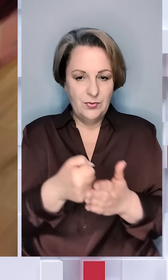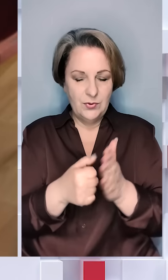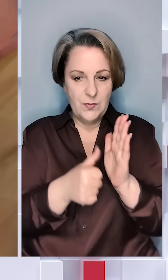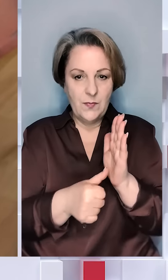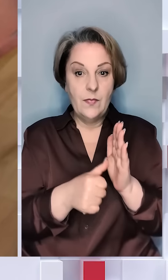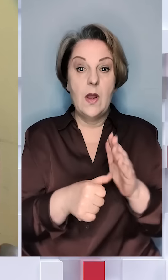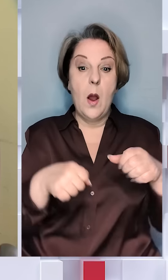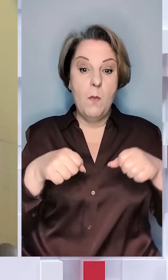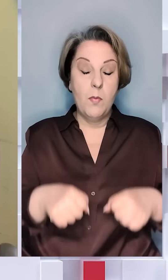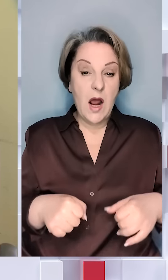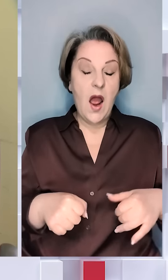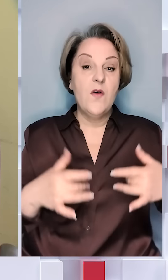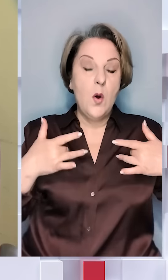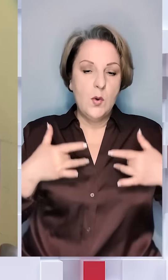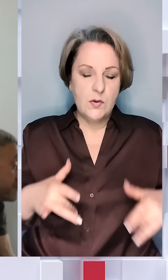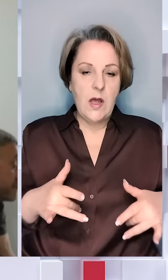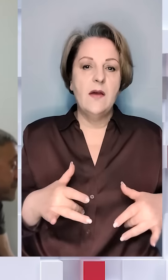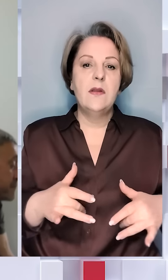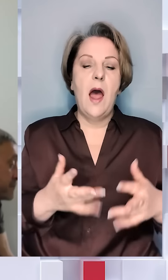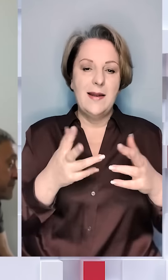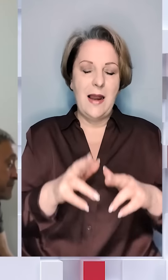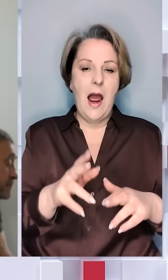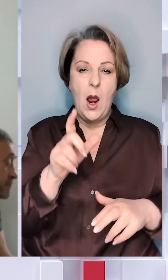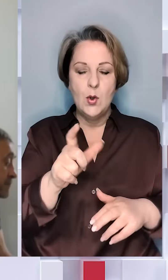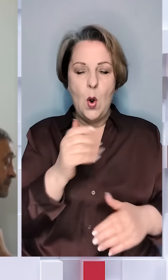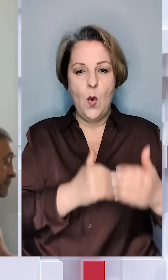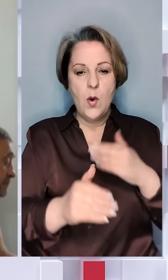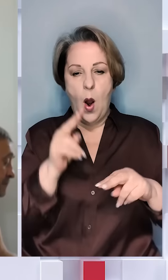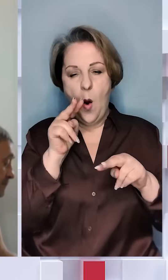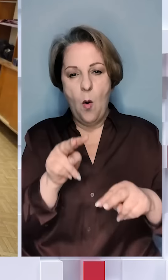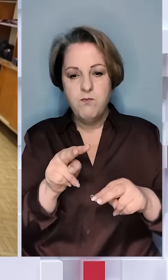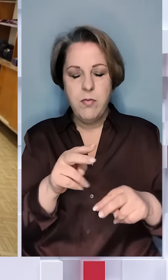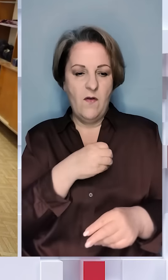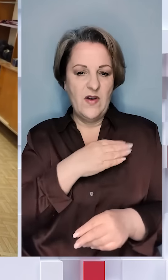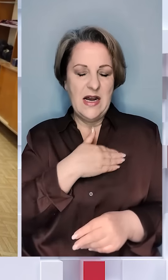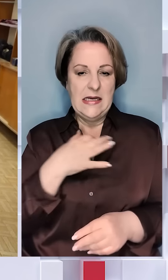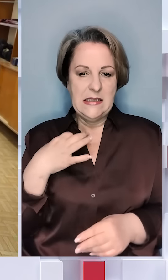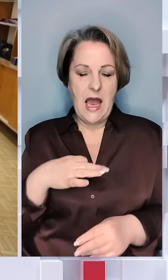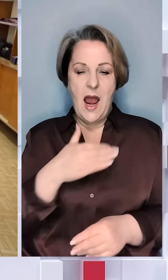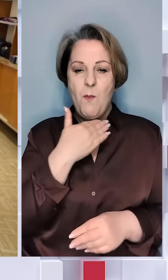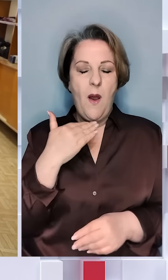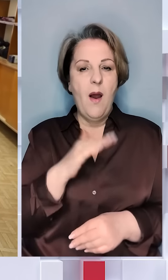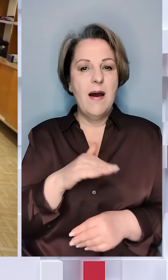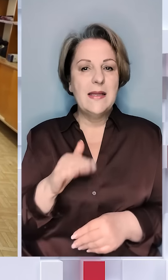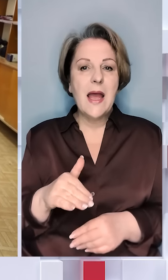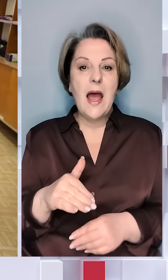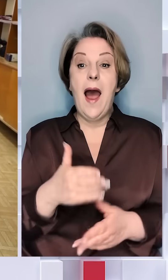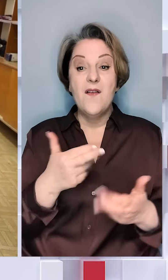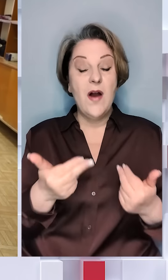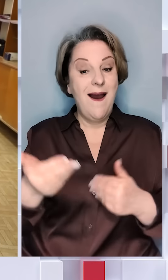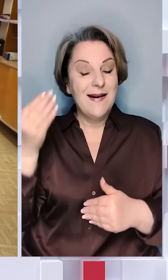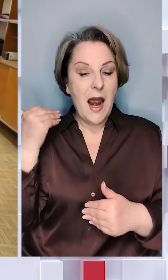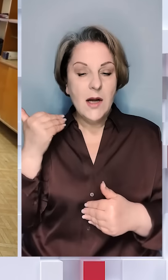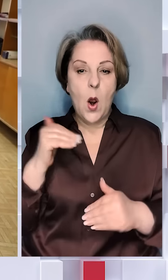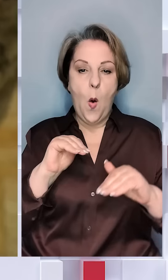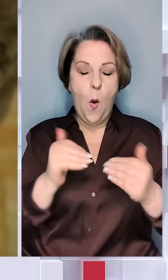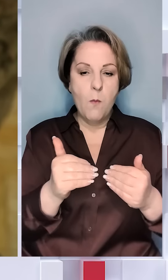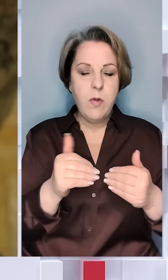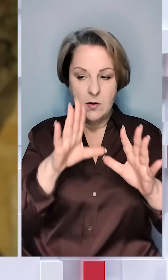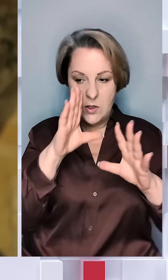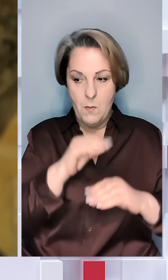служби залишили для людей із інвалідністю, опікунів, всиновлювачів, багатодітних, визнані раніше обмежено придатними, повинні